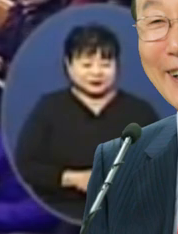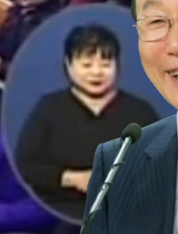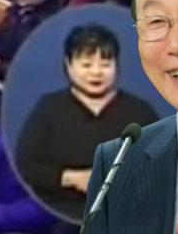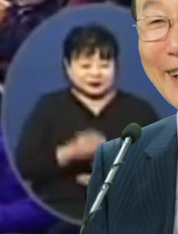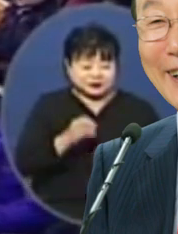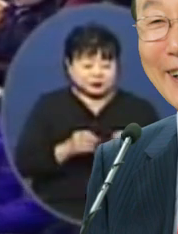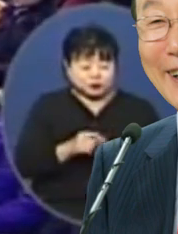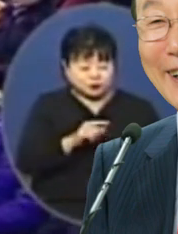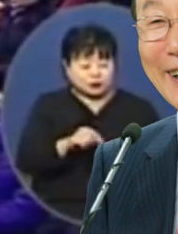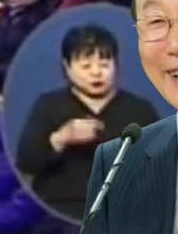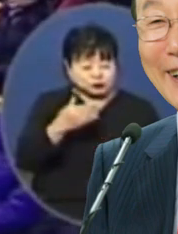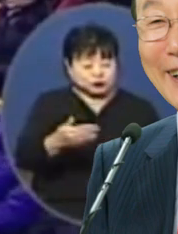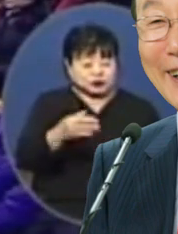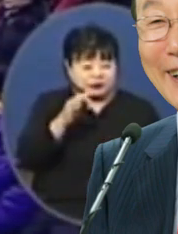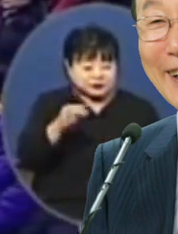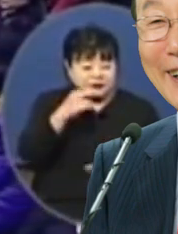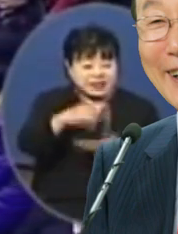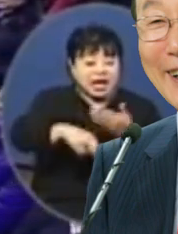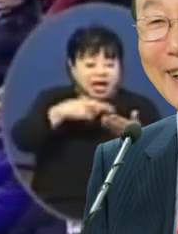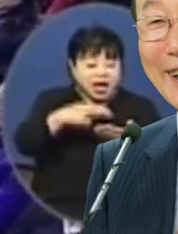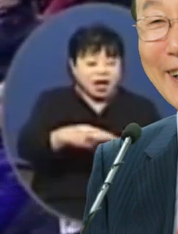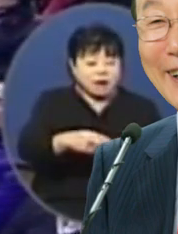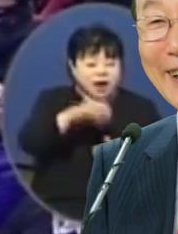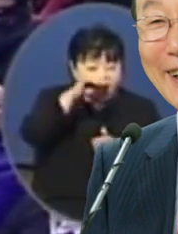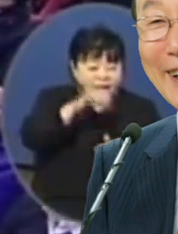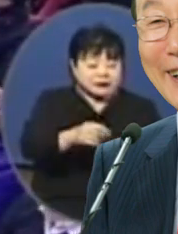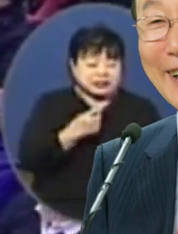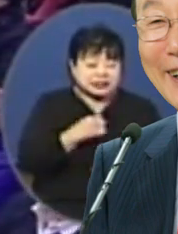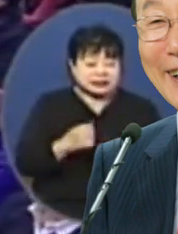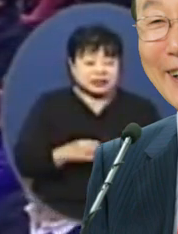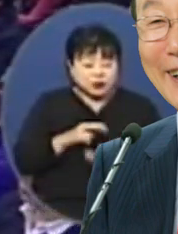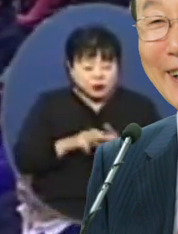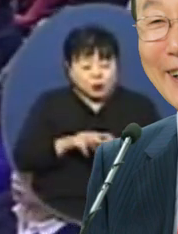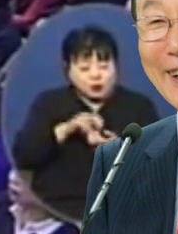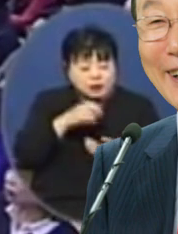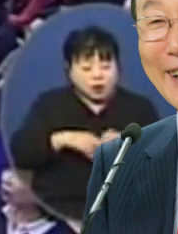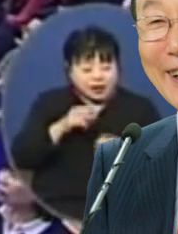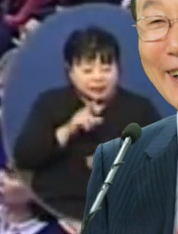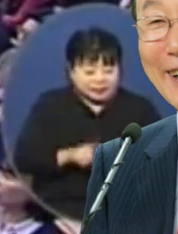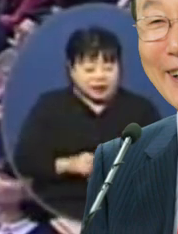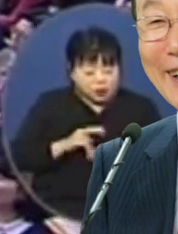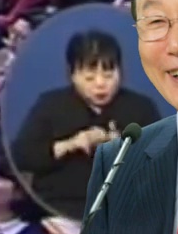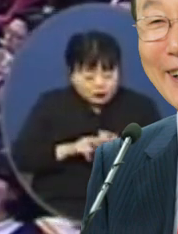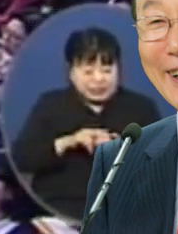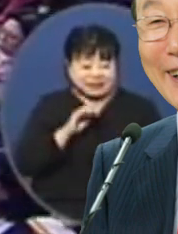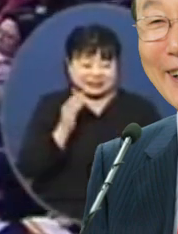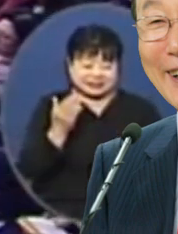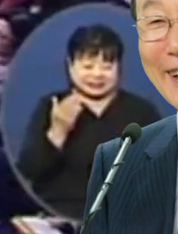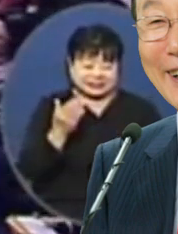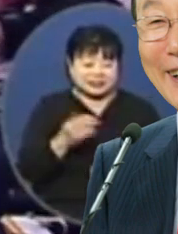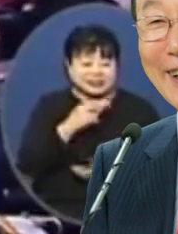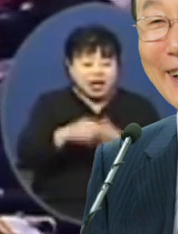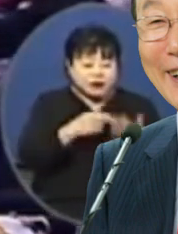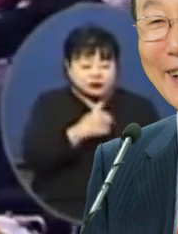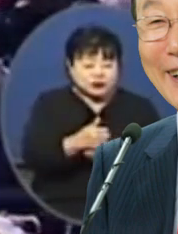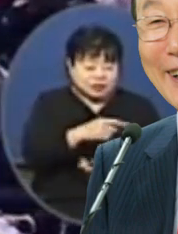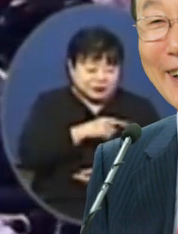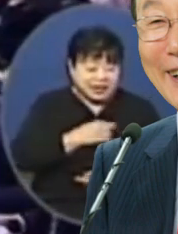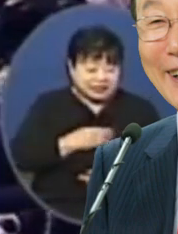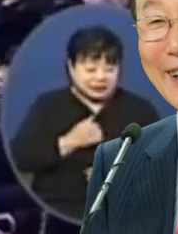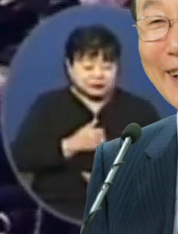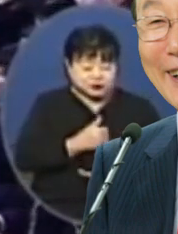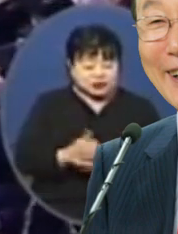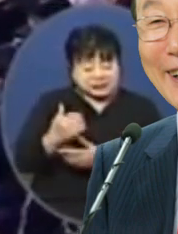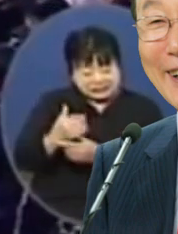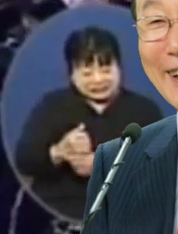시편 9편 9절로 10절에 보면 야훼는 압제를 당하는 자의 요새이시요 환난 때의 요새이시로다. 야훼여 주의 이름을 아는